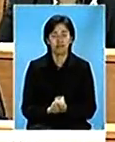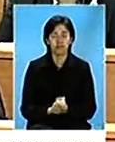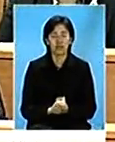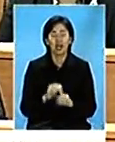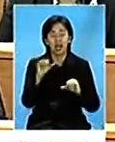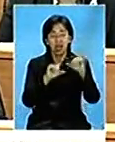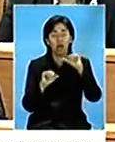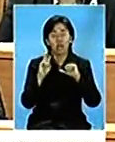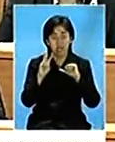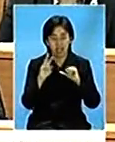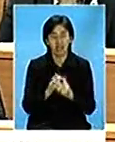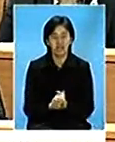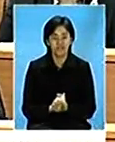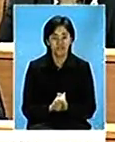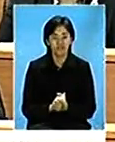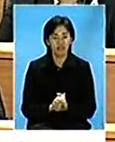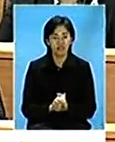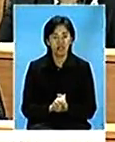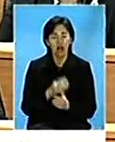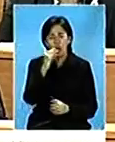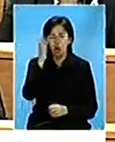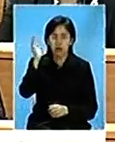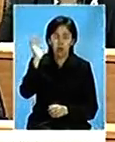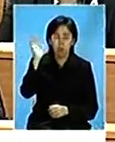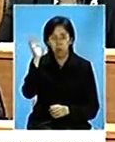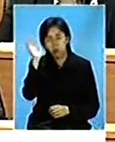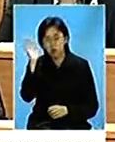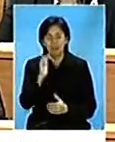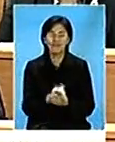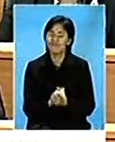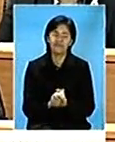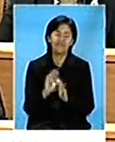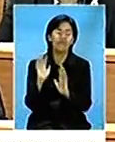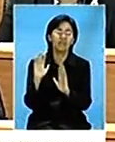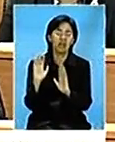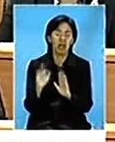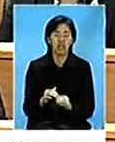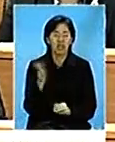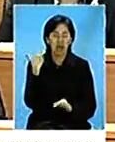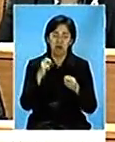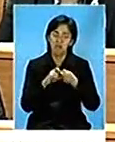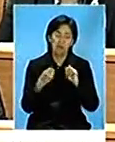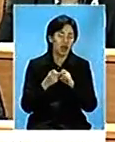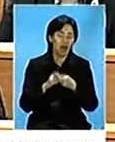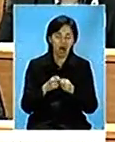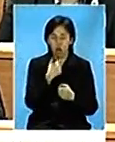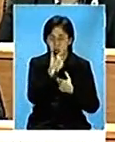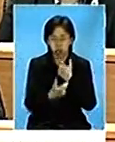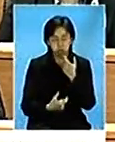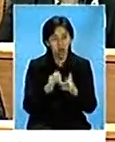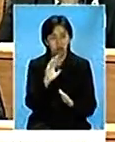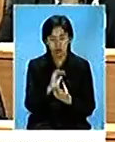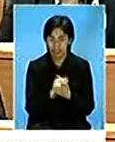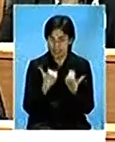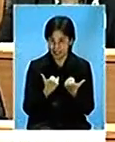ยาศาสตร์นะครับมากกว่าการใช้น้ำลายจนน้ำมันท่วมทุ่งท่วมกทมกันไปเมื่อปีที่ผ่านมานะครับเมื่อปีที่